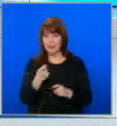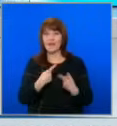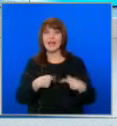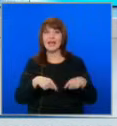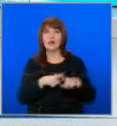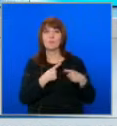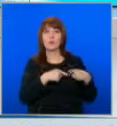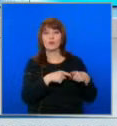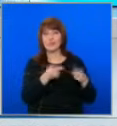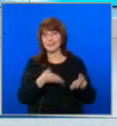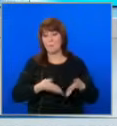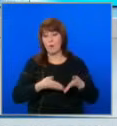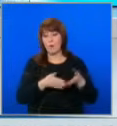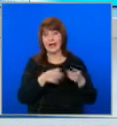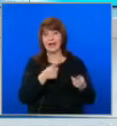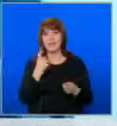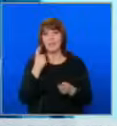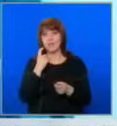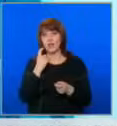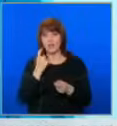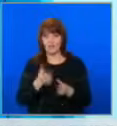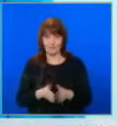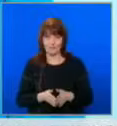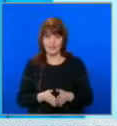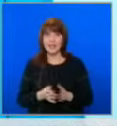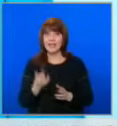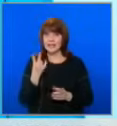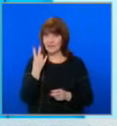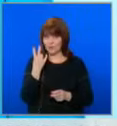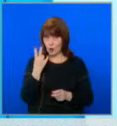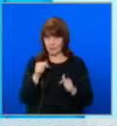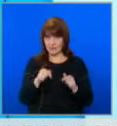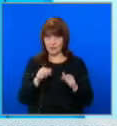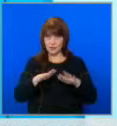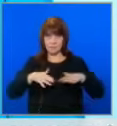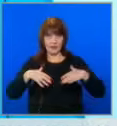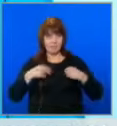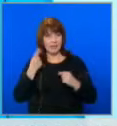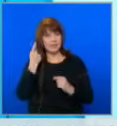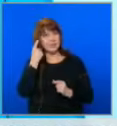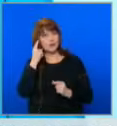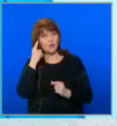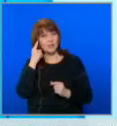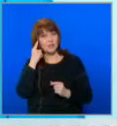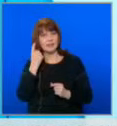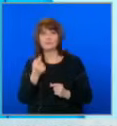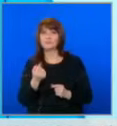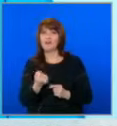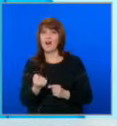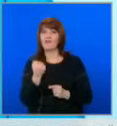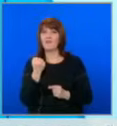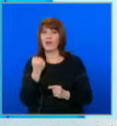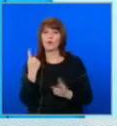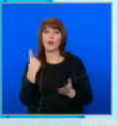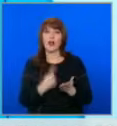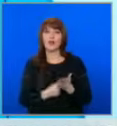прокуратура са съдействали на божанов за втори път този парламент се съобрази с вето наложено от